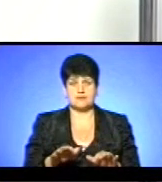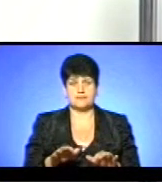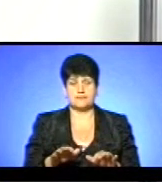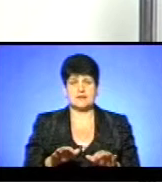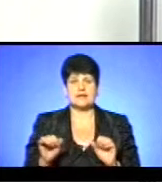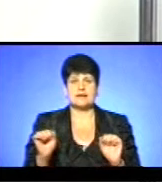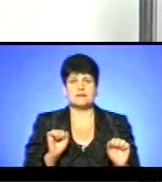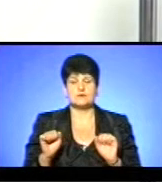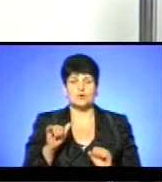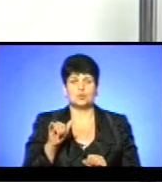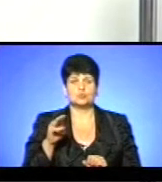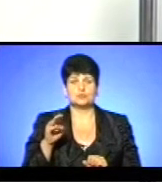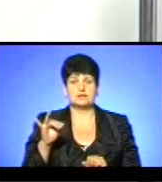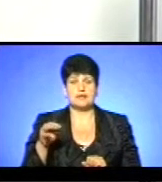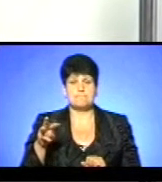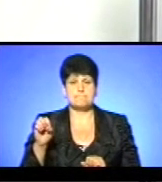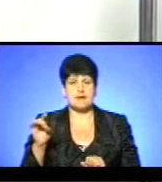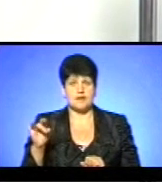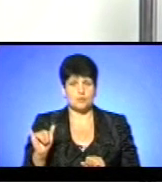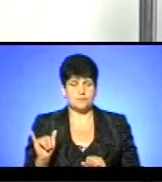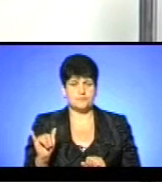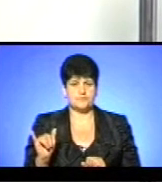іменно керівництвом УТМРу чи не вжиття заходів